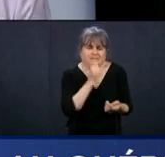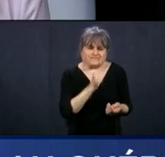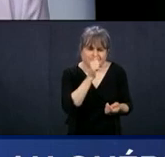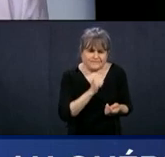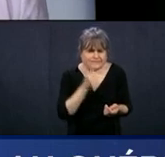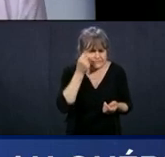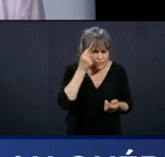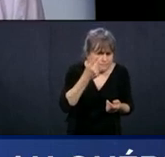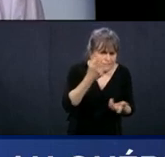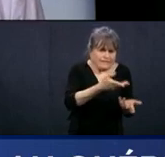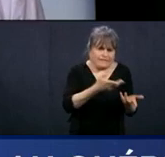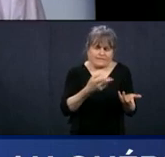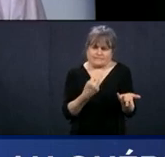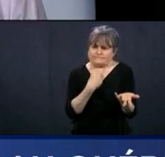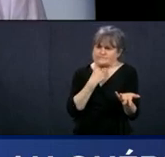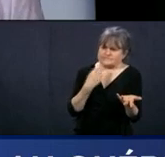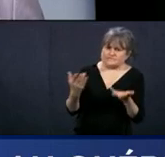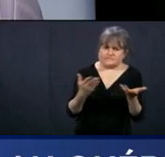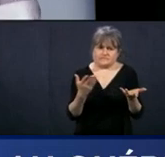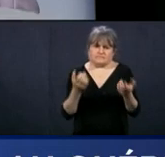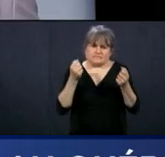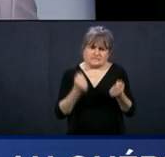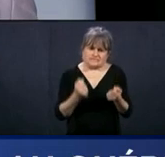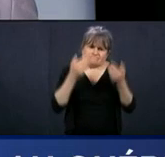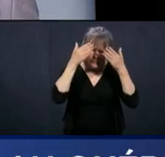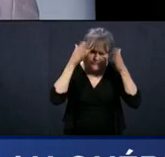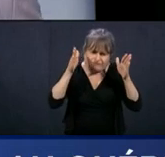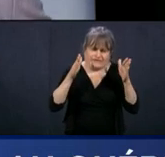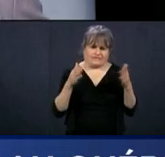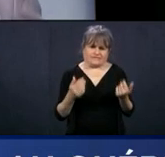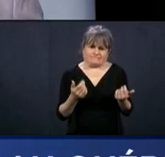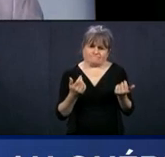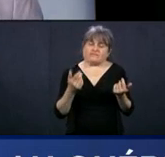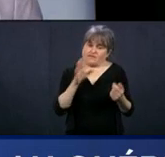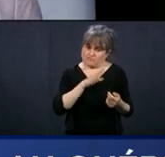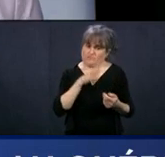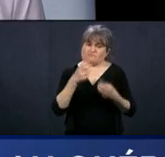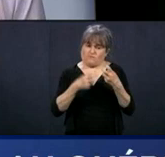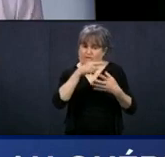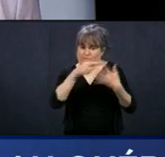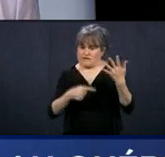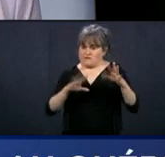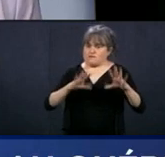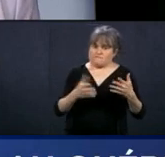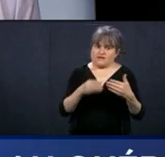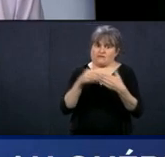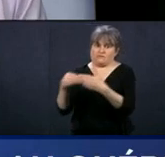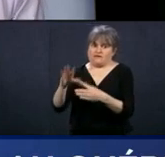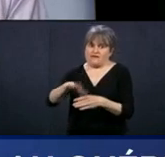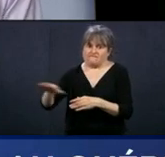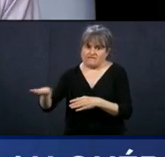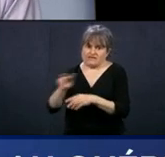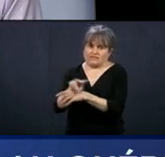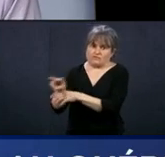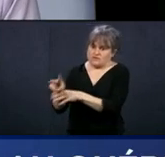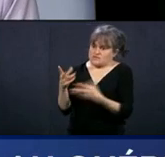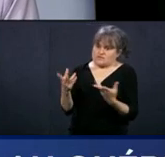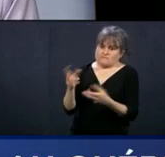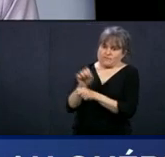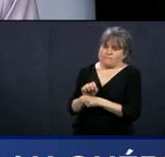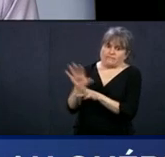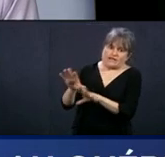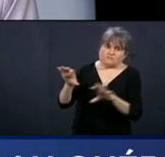du fait qu'ils devront composer avec cet enjeu logistique supplémentaire, du moins pour le début de la